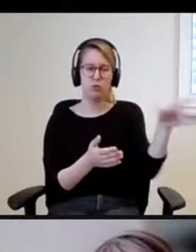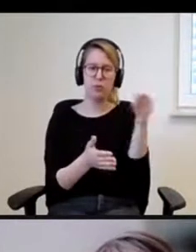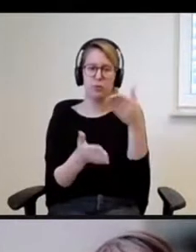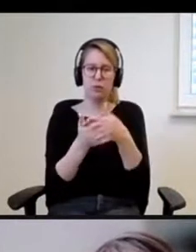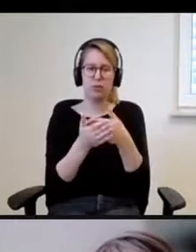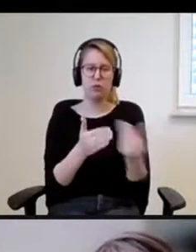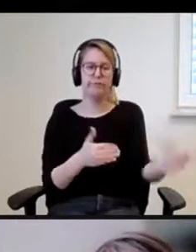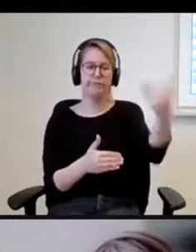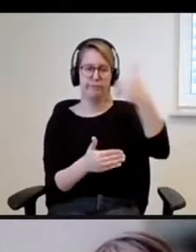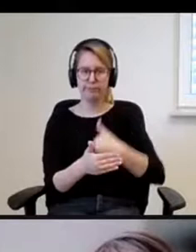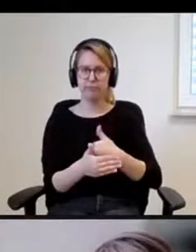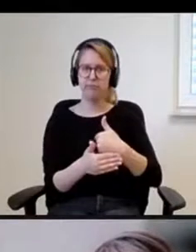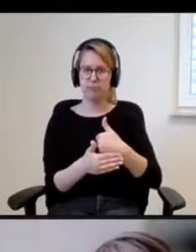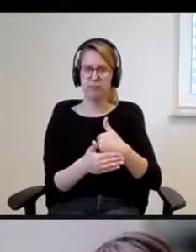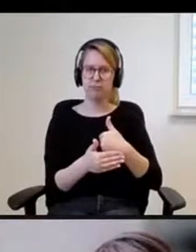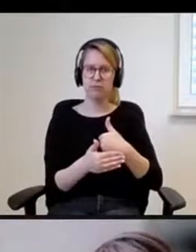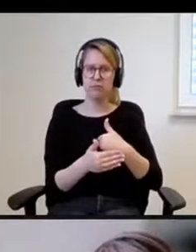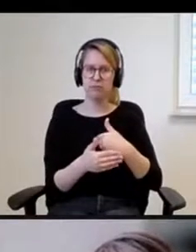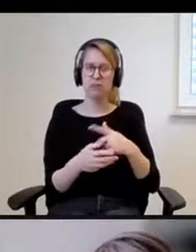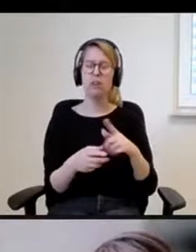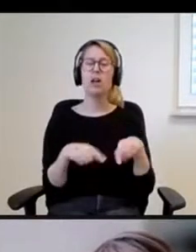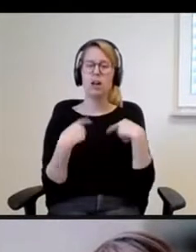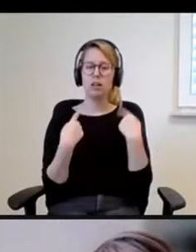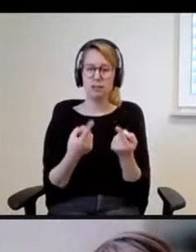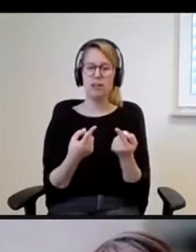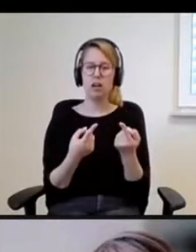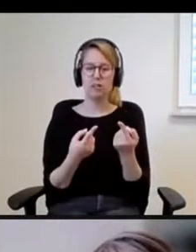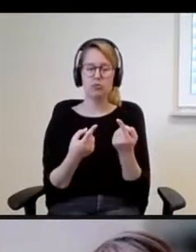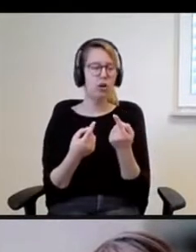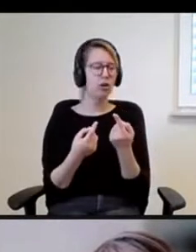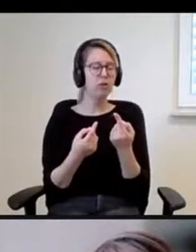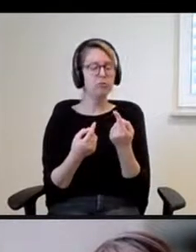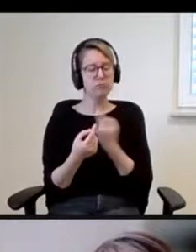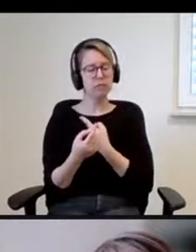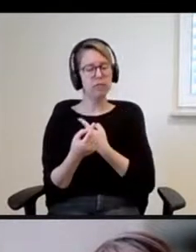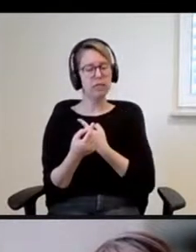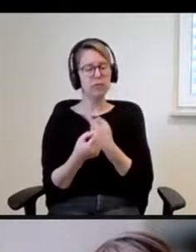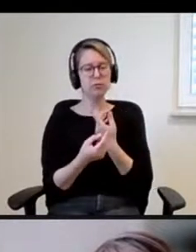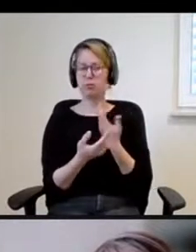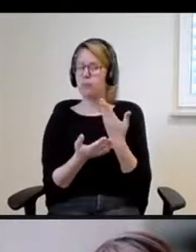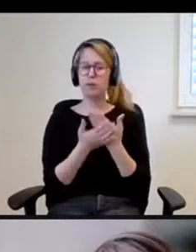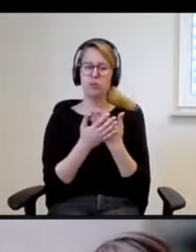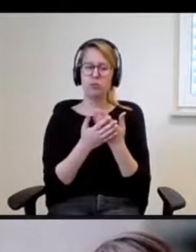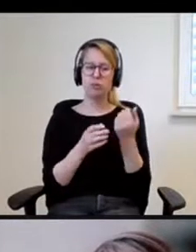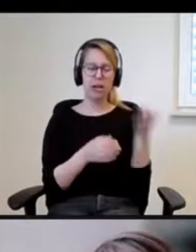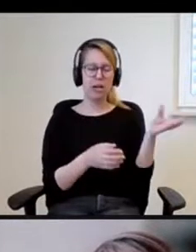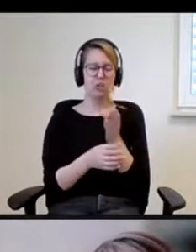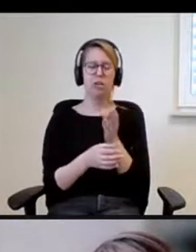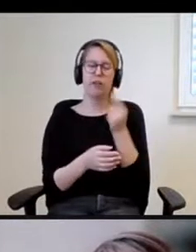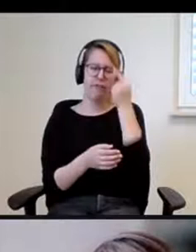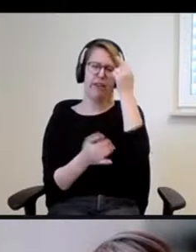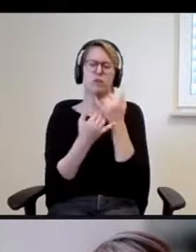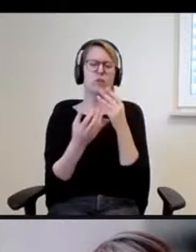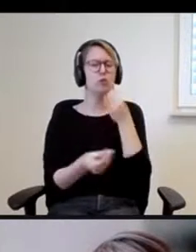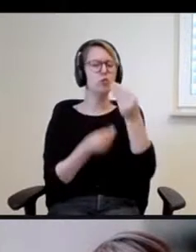sich manifestiert, wie bin ich bestmöglich mit der Person und so viel.